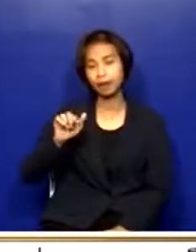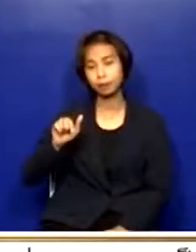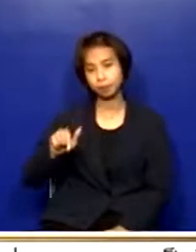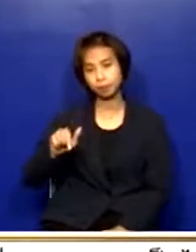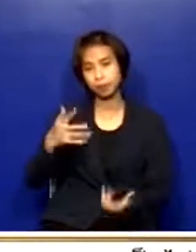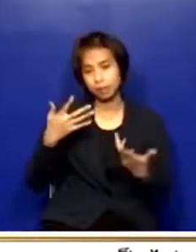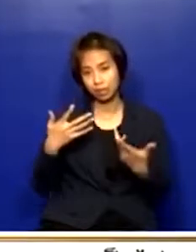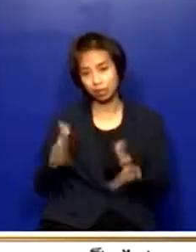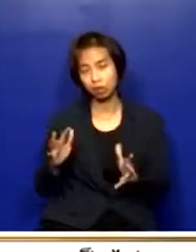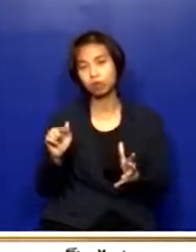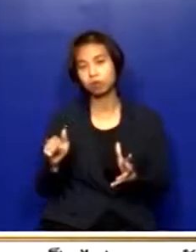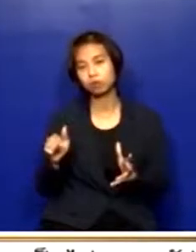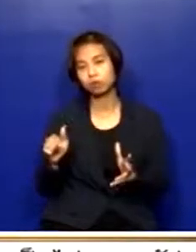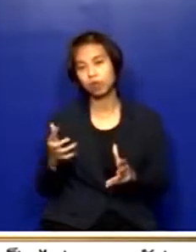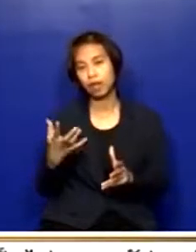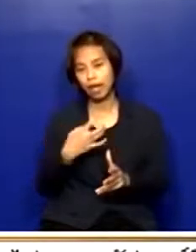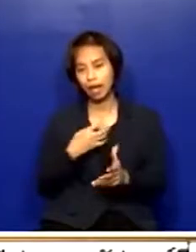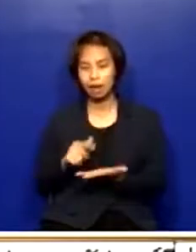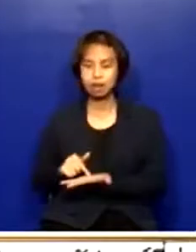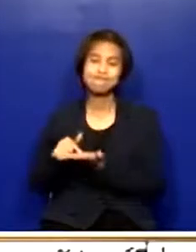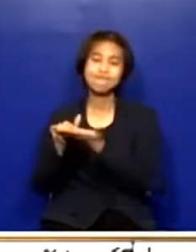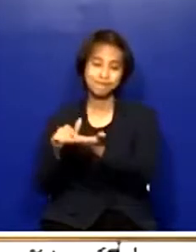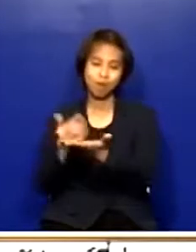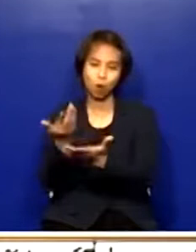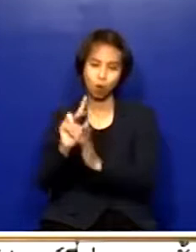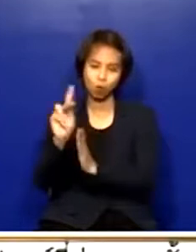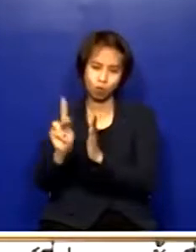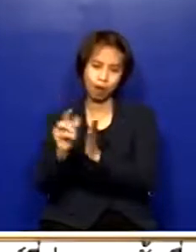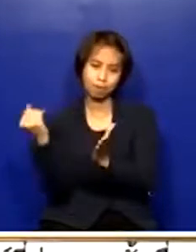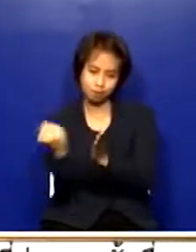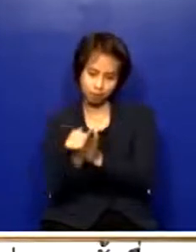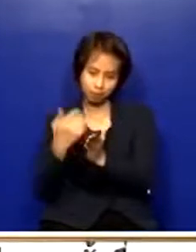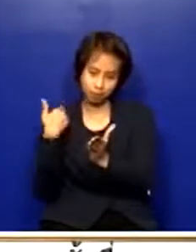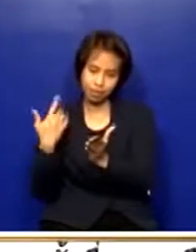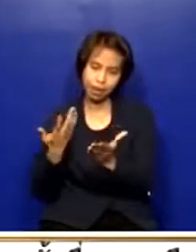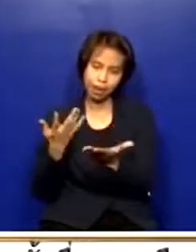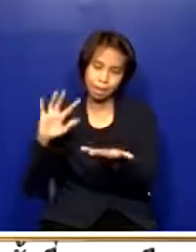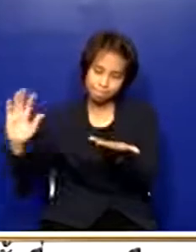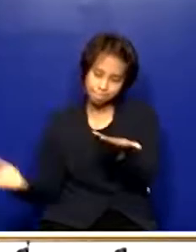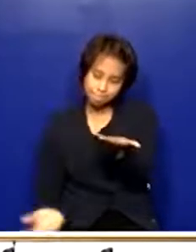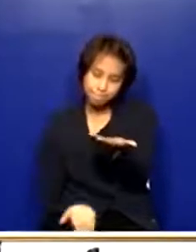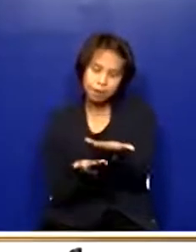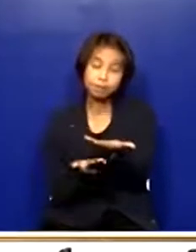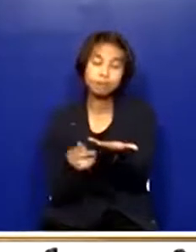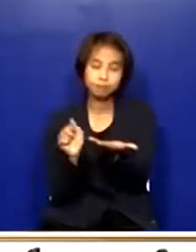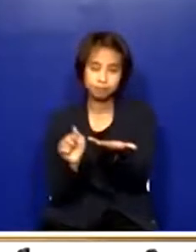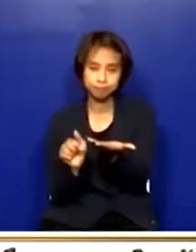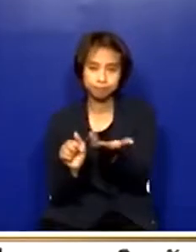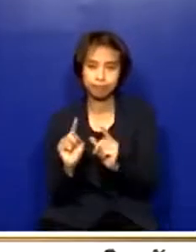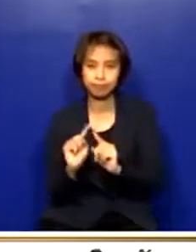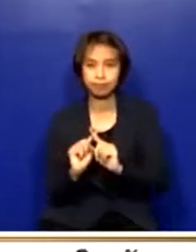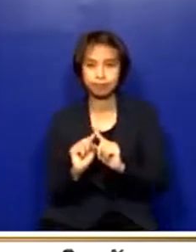ในขณะที่ปี 2545 จะเสนอใหออกพธกรฐกาให้สมบูณ์พร้อมแนที่แนบท้ายพระธกรฐกา